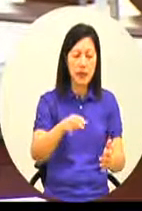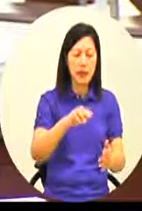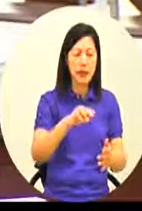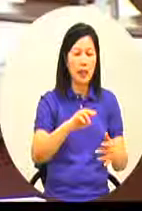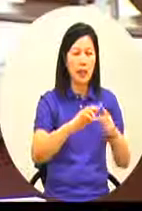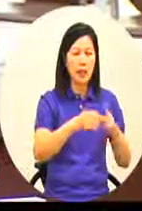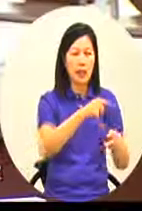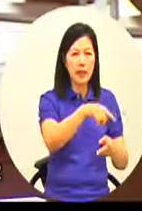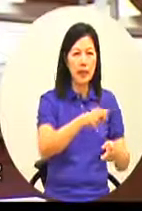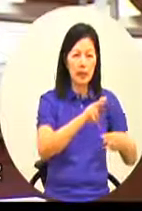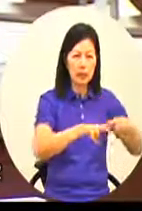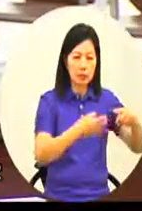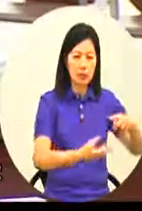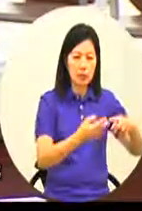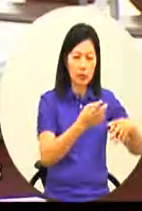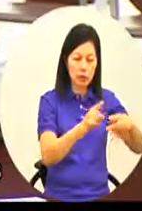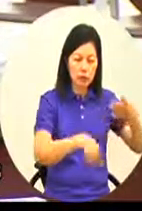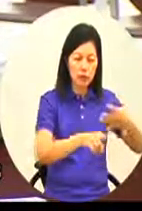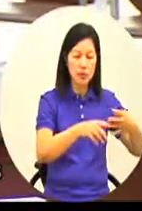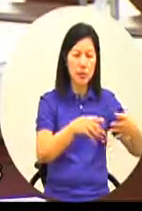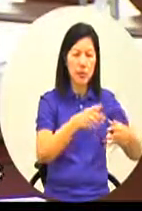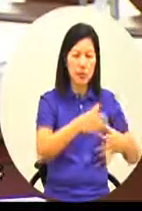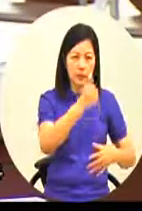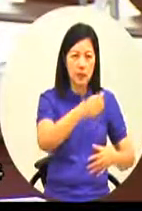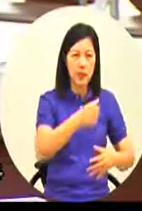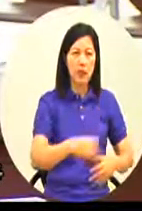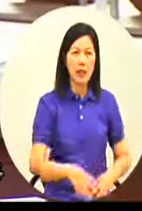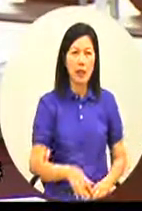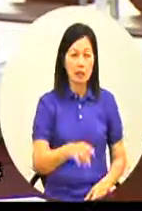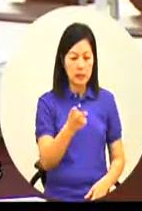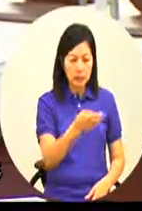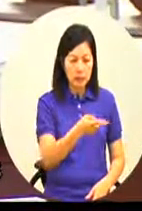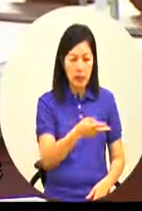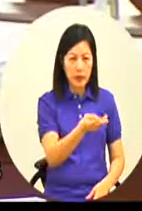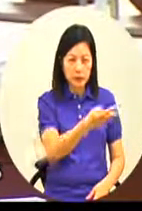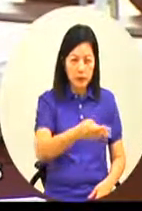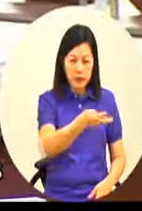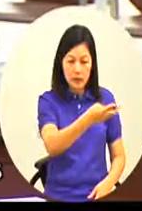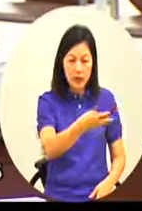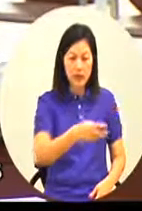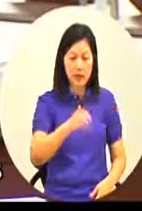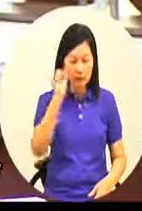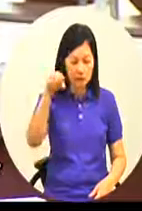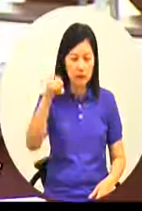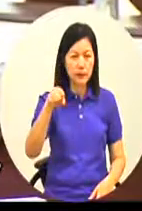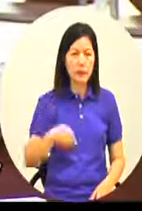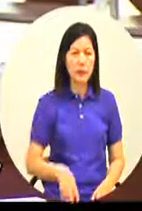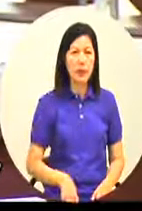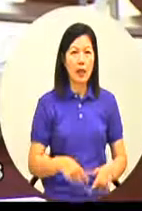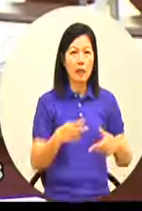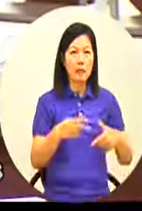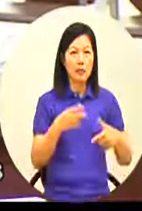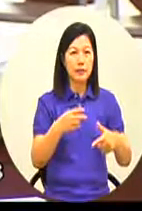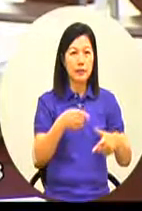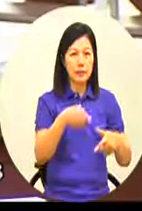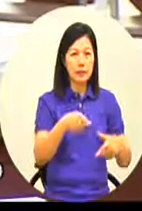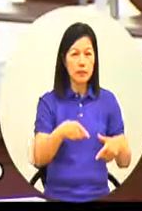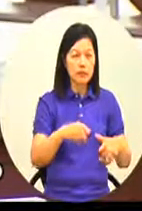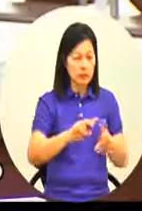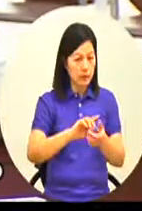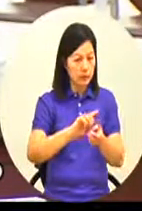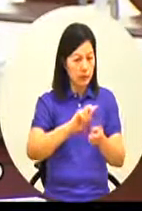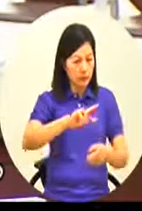摆当组长了，对不对？吼，啊，甲去走动的，尾啊，伊腾讯有同意，哦，同意讲因的文化保存要变成公。